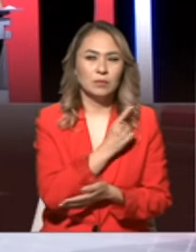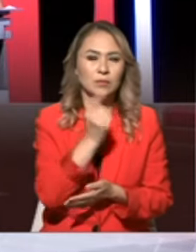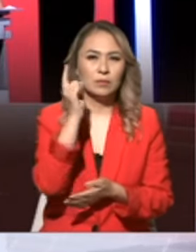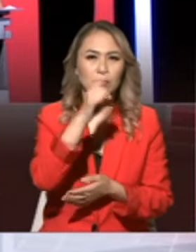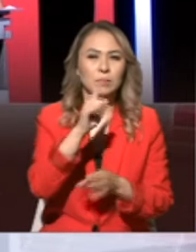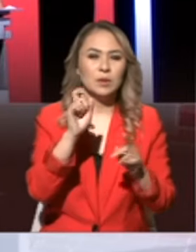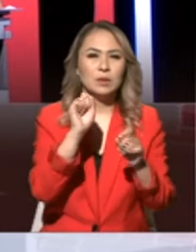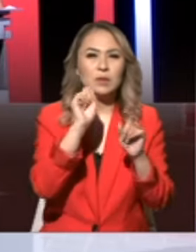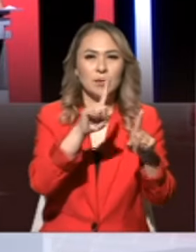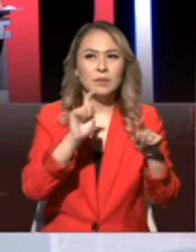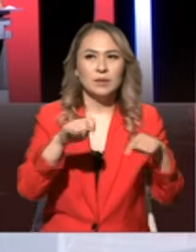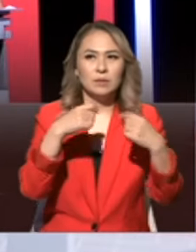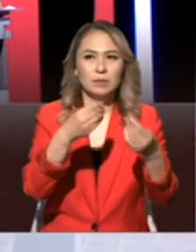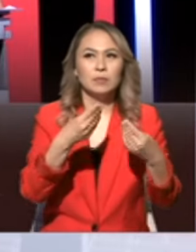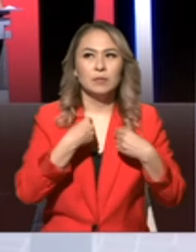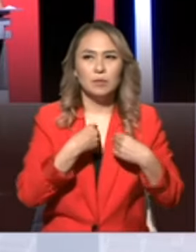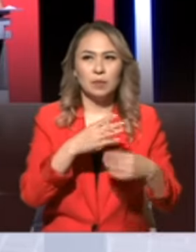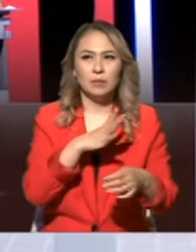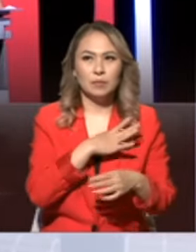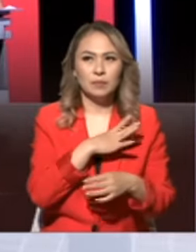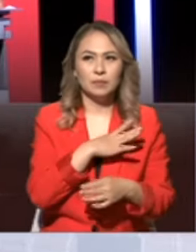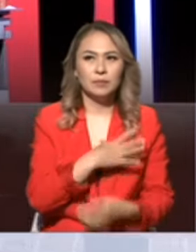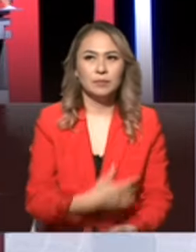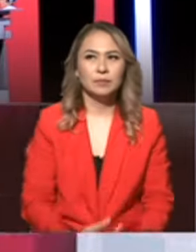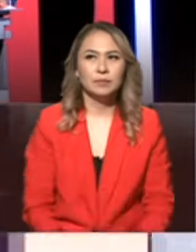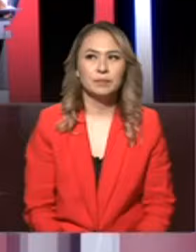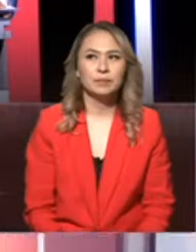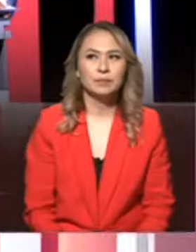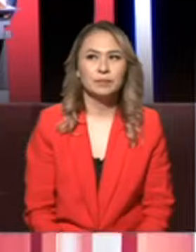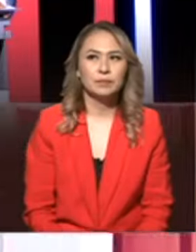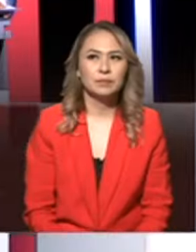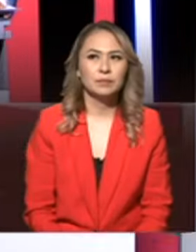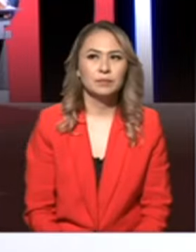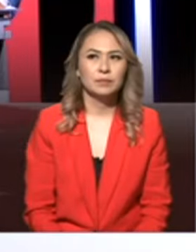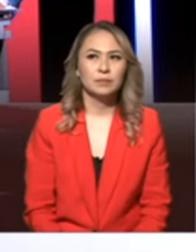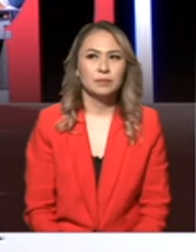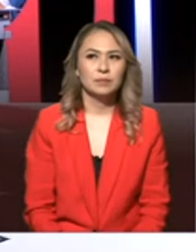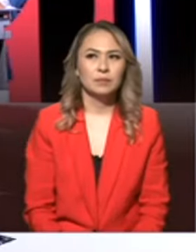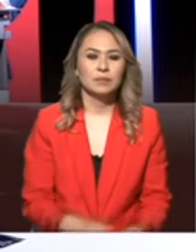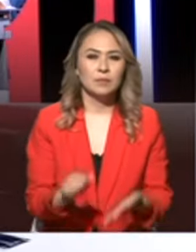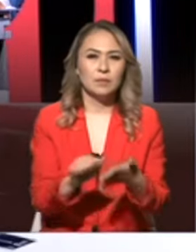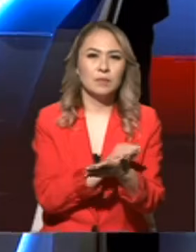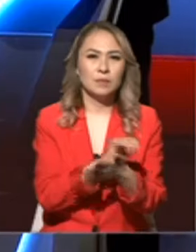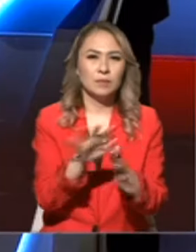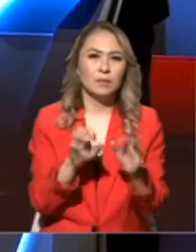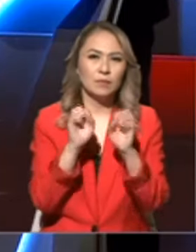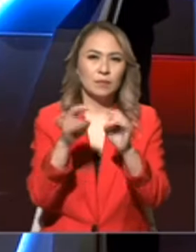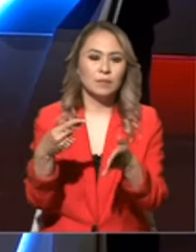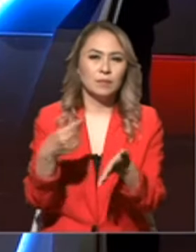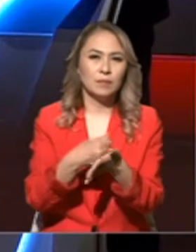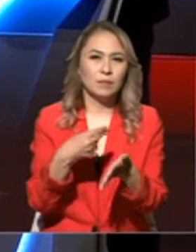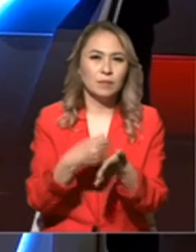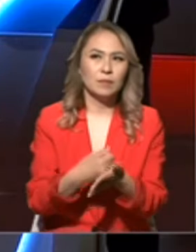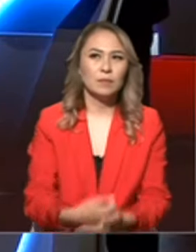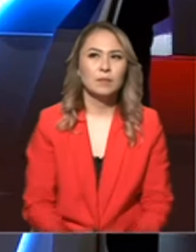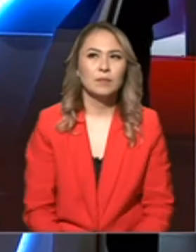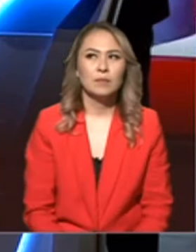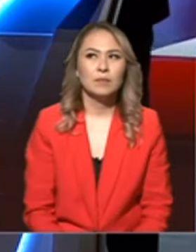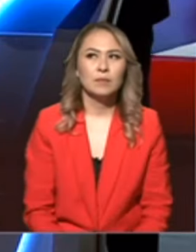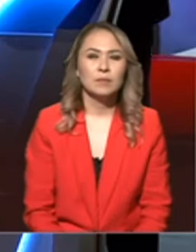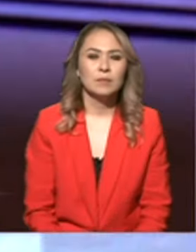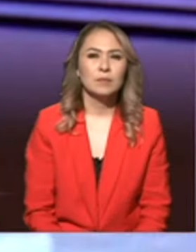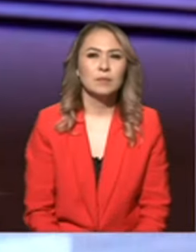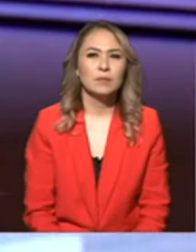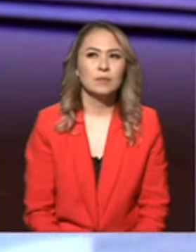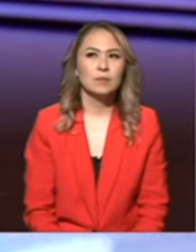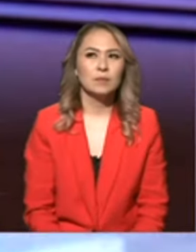да тапсырдым, ол жақта да берді, ол жақта да алдым. Документ тапсырып алып отырдым. Сіз